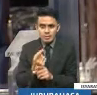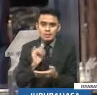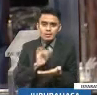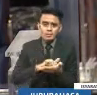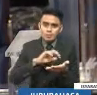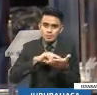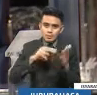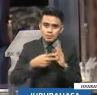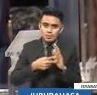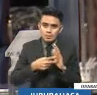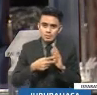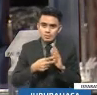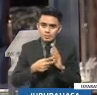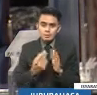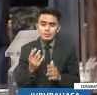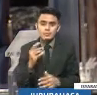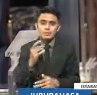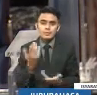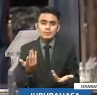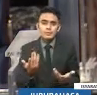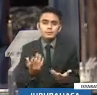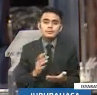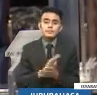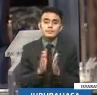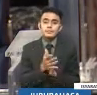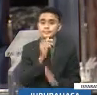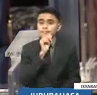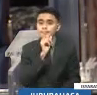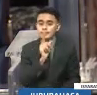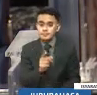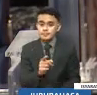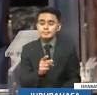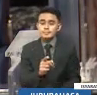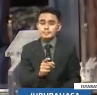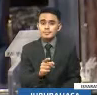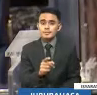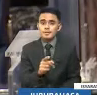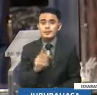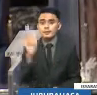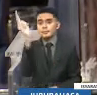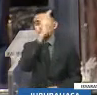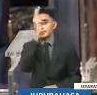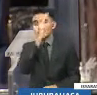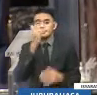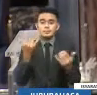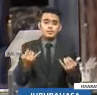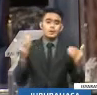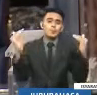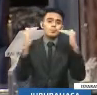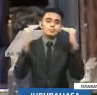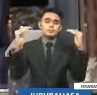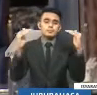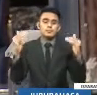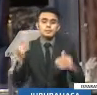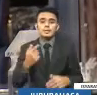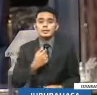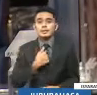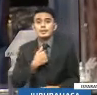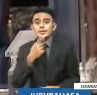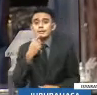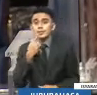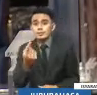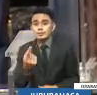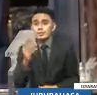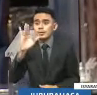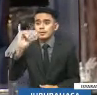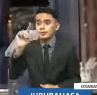yang dibangkitkan oleh Sungai Siput semalam. Sebenarnya begitu, Yang Berhormat, bahawa kerajaan yang adil ini dia adil. Tadi yang saya sebut, BIP